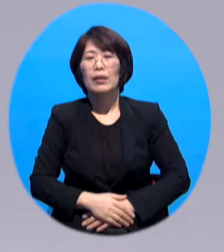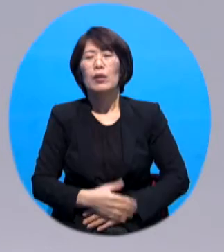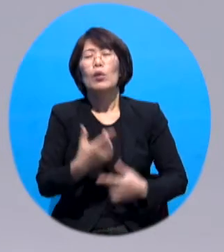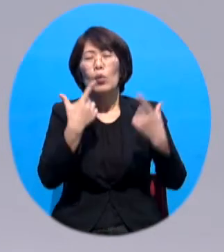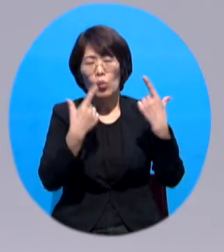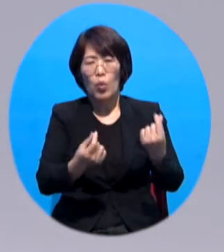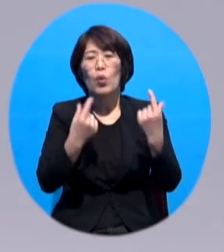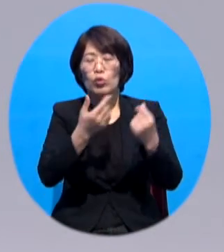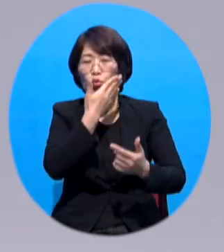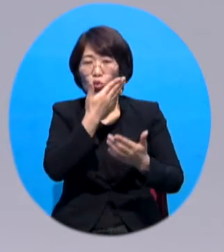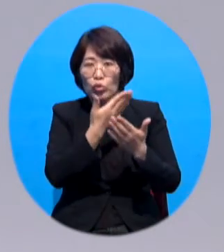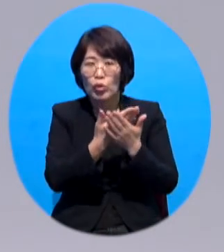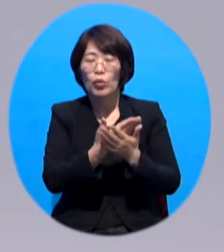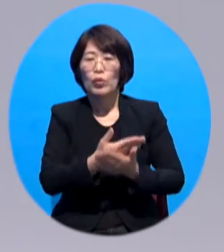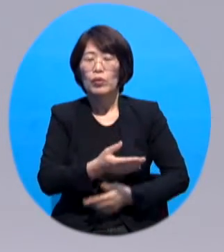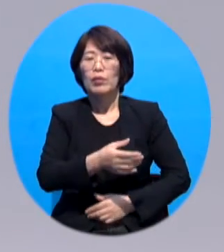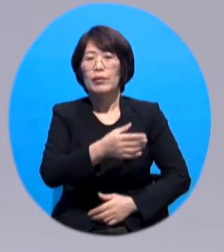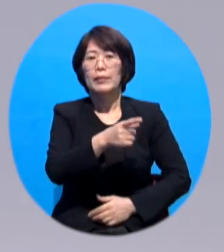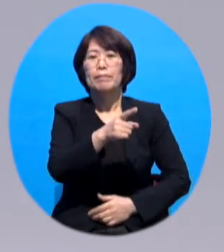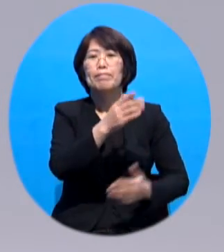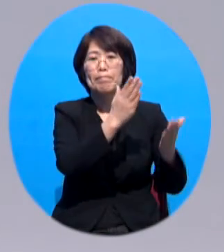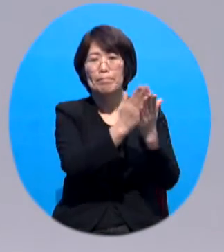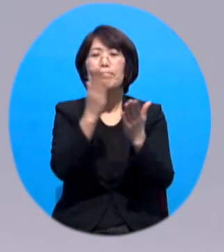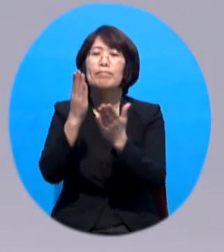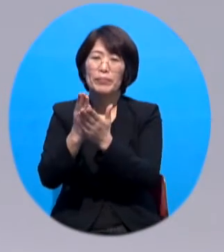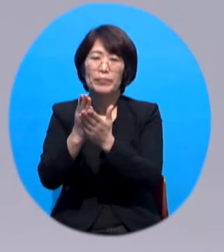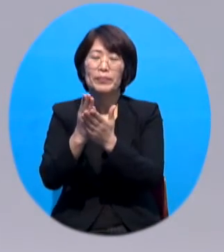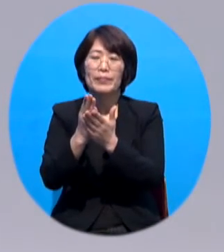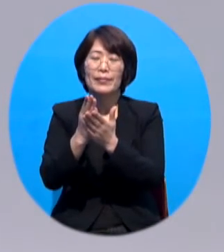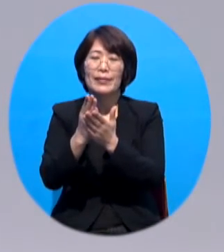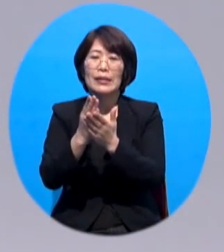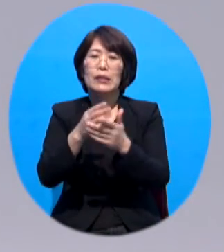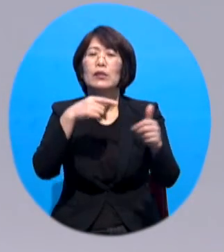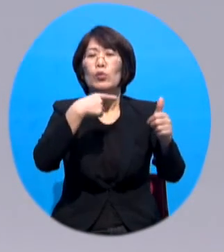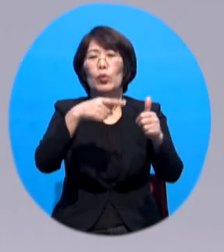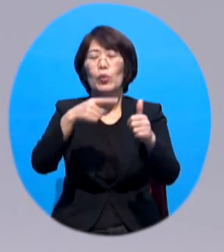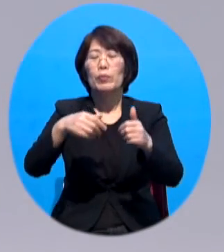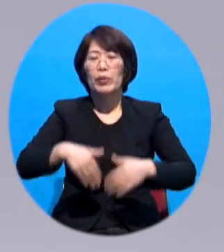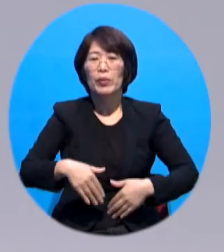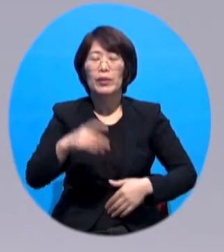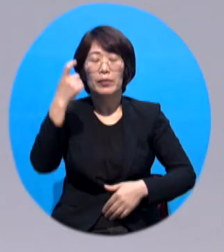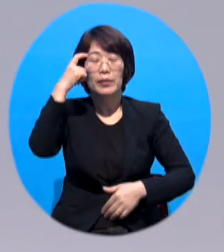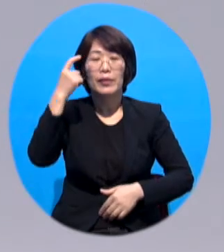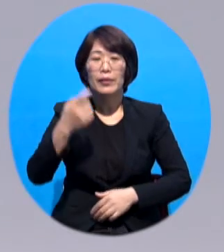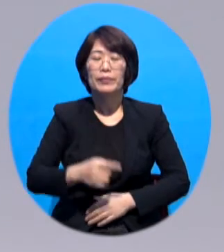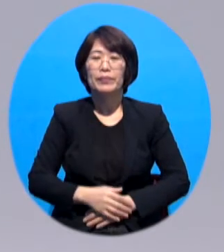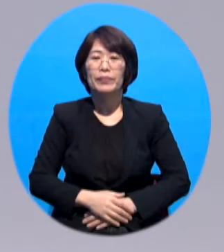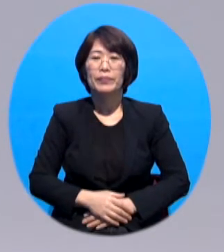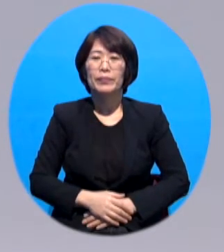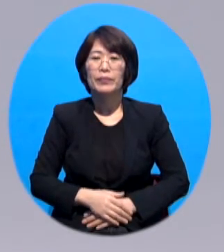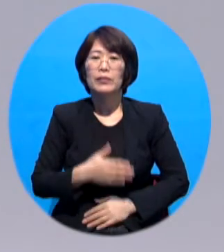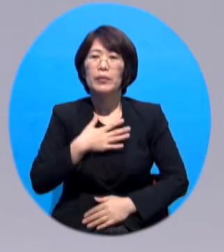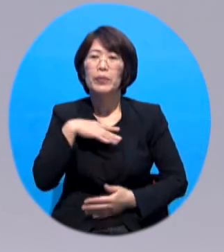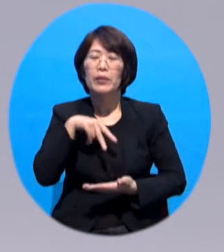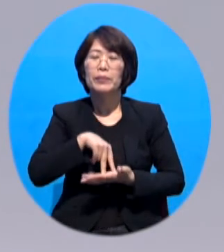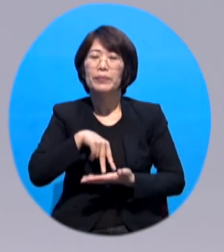중요하고 거기에 맡은 거기에 맞는 맞추며 지도가 치우는 해야 된다고 생각합니다 저는